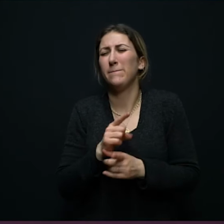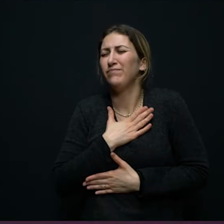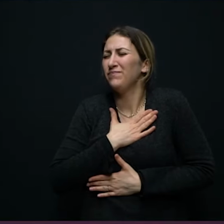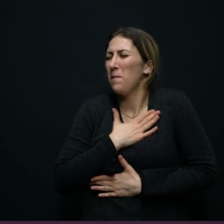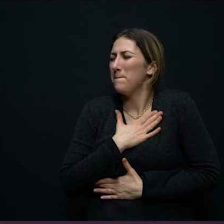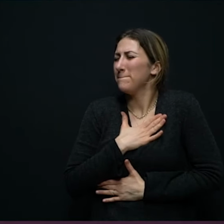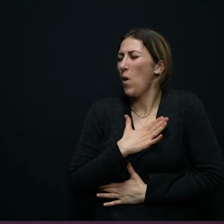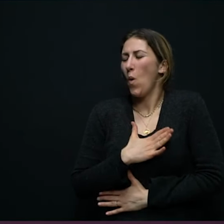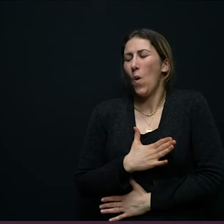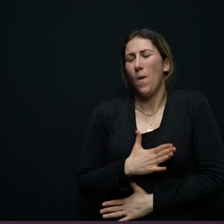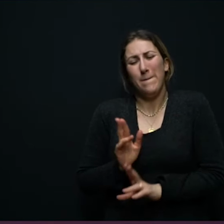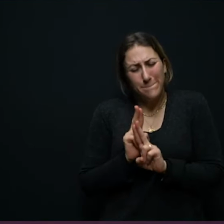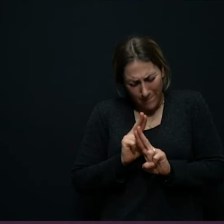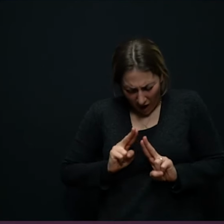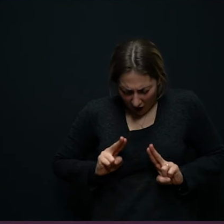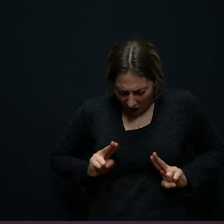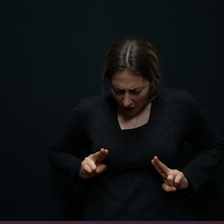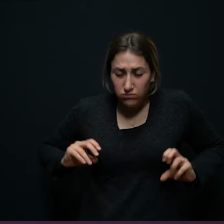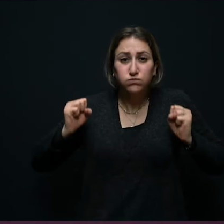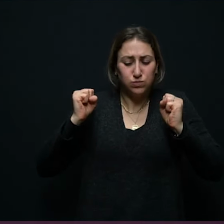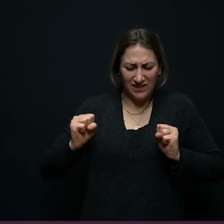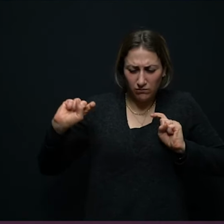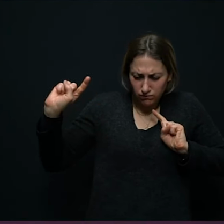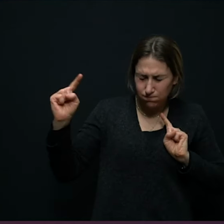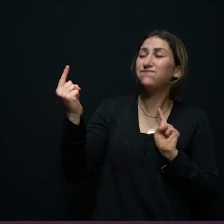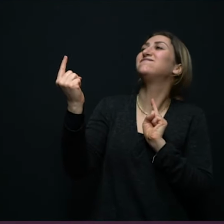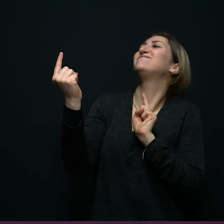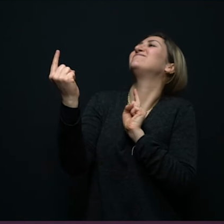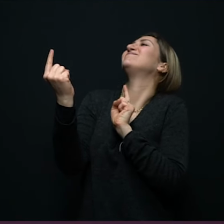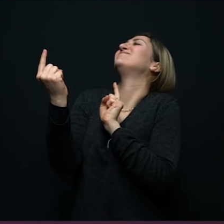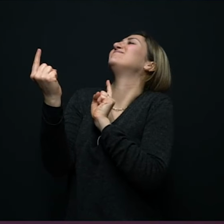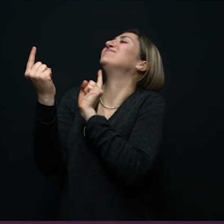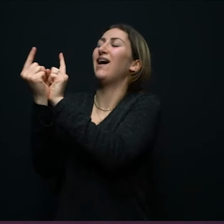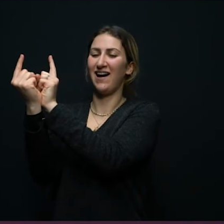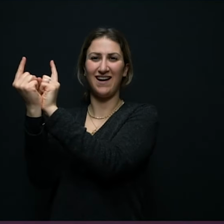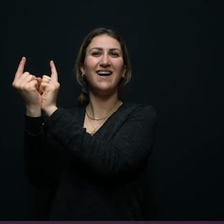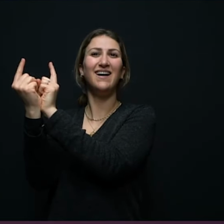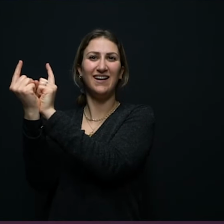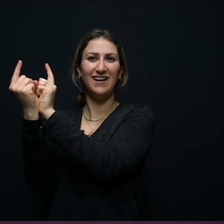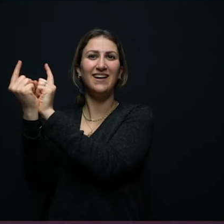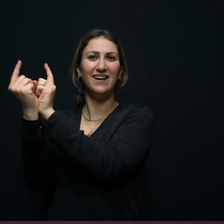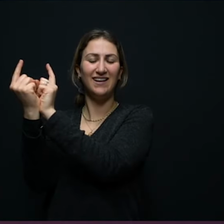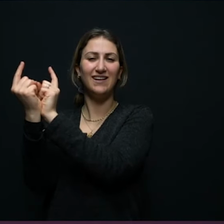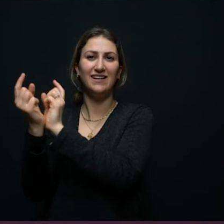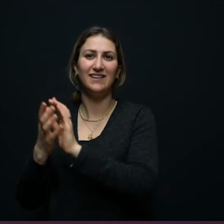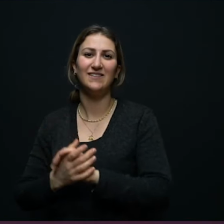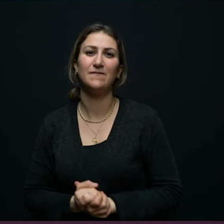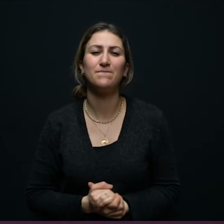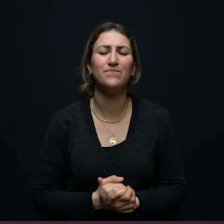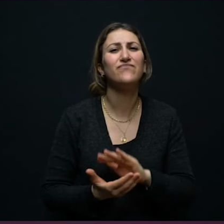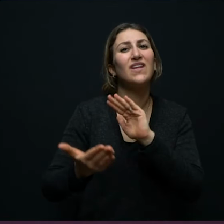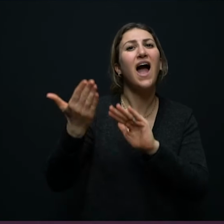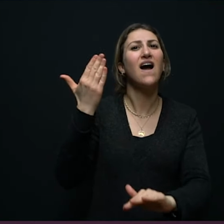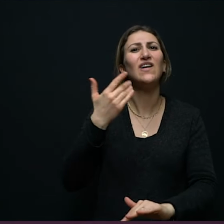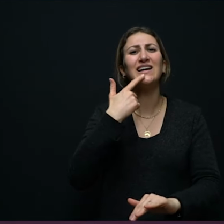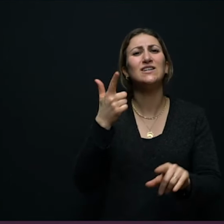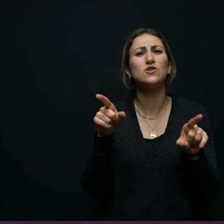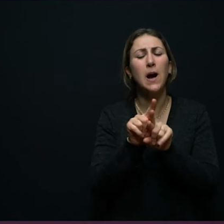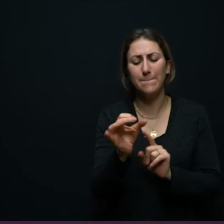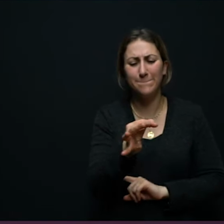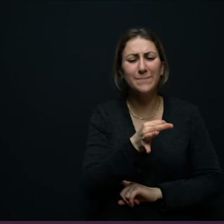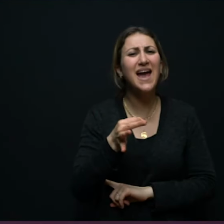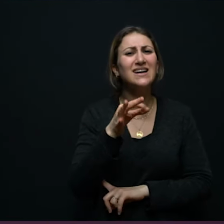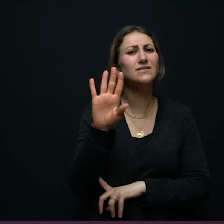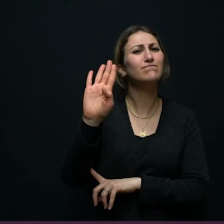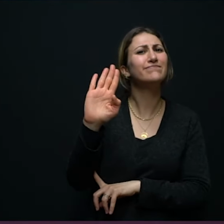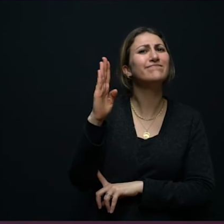dieu la deuxième phase est elle va avec la première cette notion de mise à part et d'appartenance et une facettes la deuxième